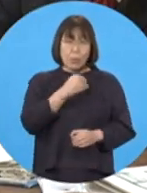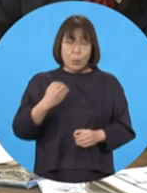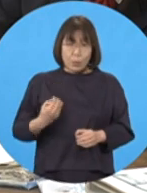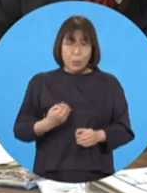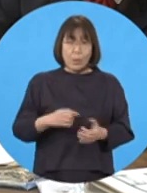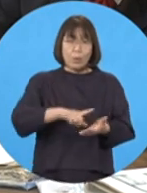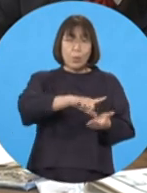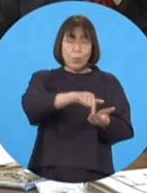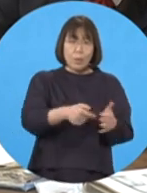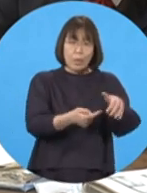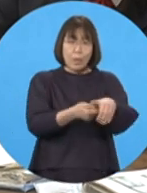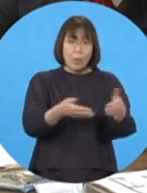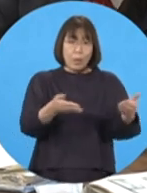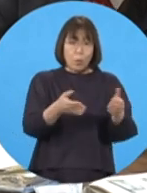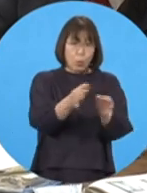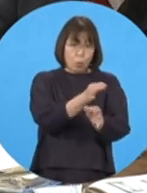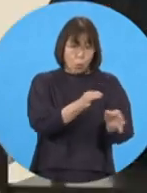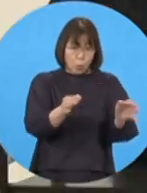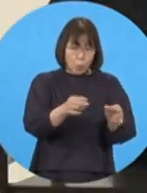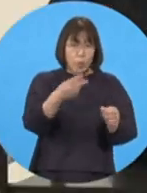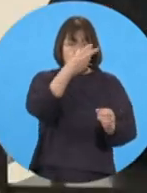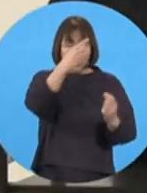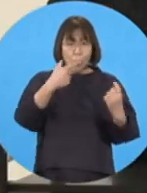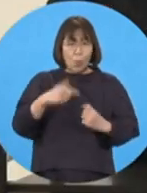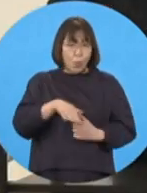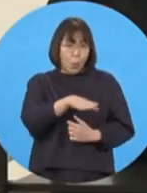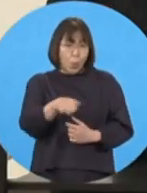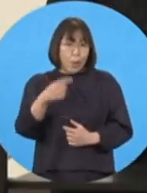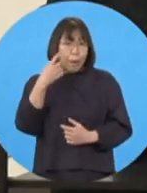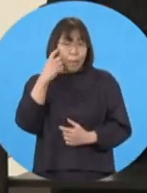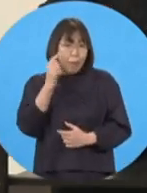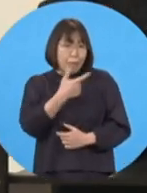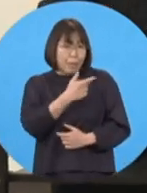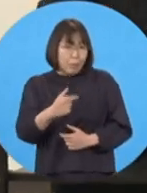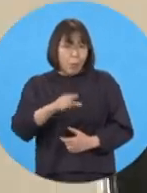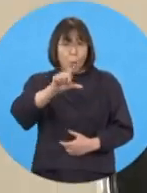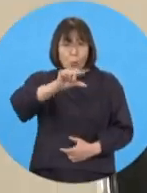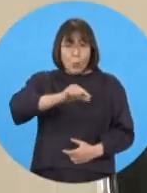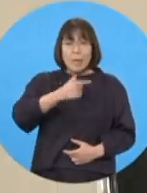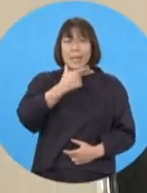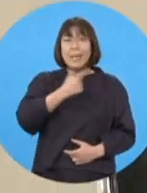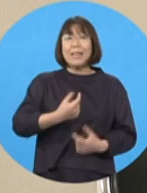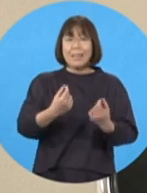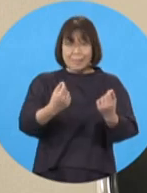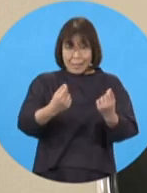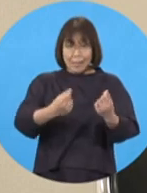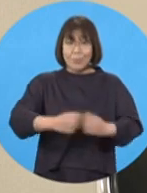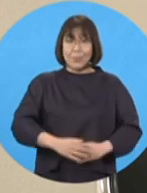域農業の運営に高校生たちの豊かな発想力を生かしたいですね。